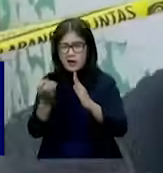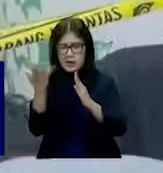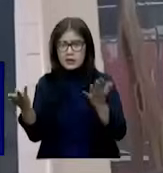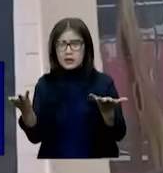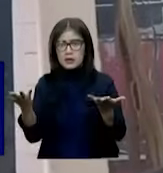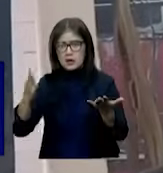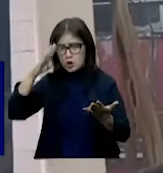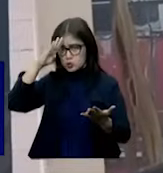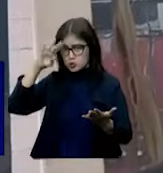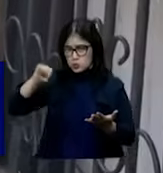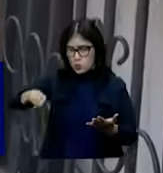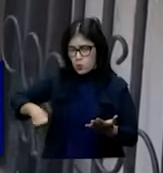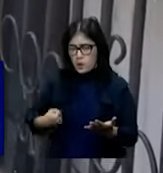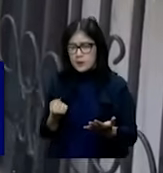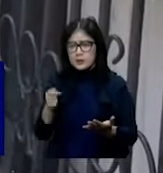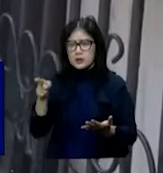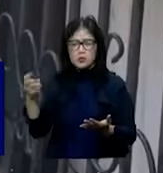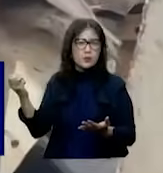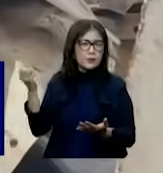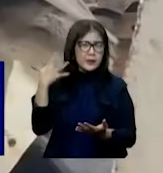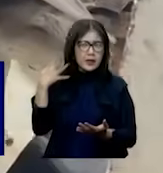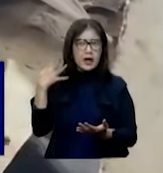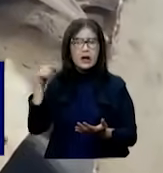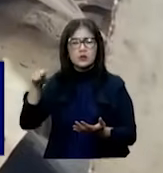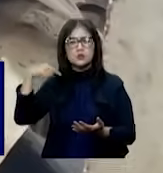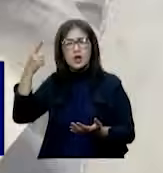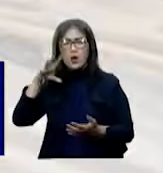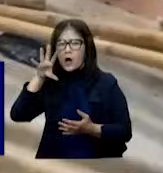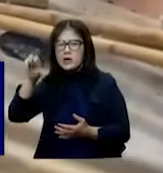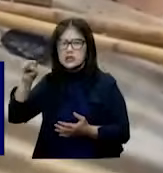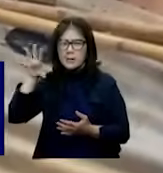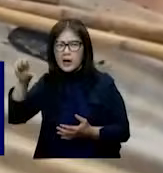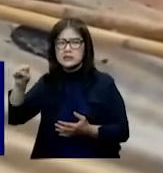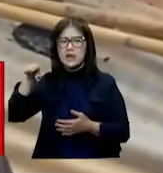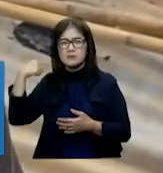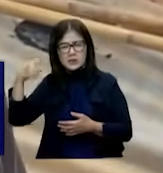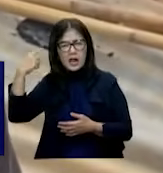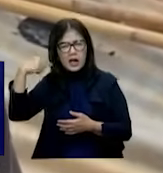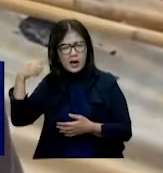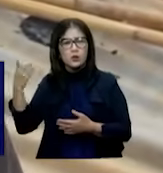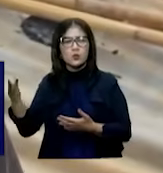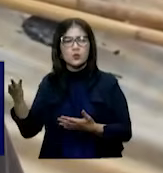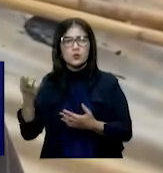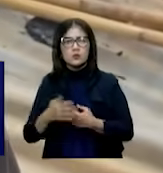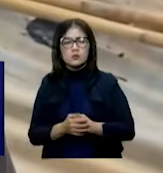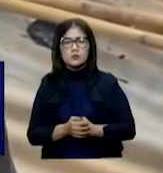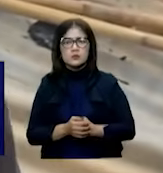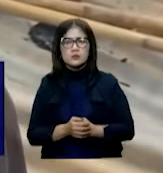yang disukai pelaku menyebutkan beberapa kali mendapat teror dari pelaku. Katanya kalau itu katanya aku gak akan bini